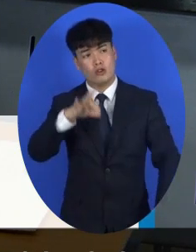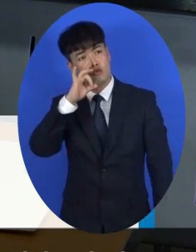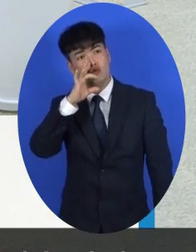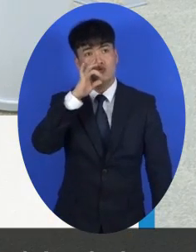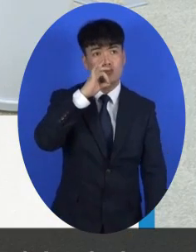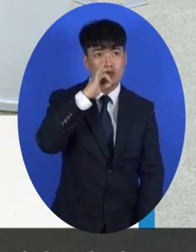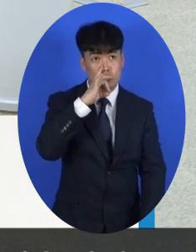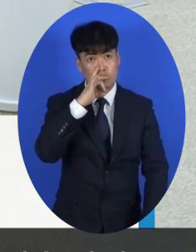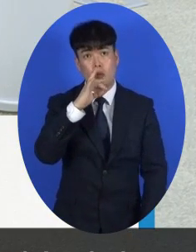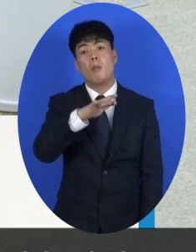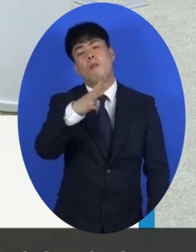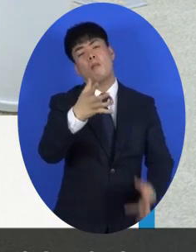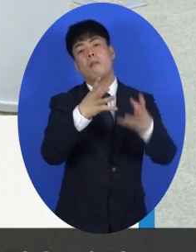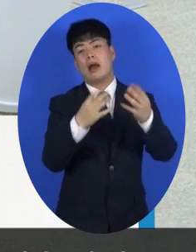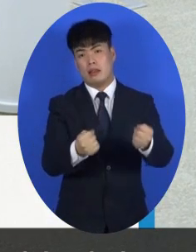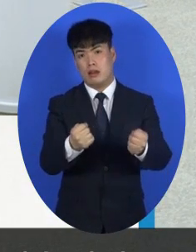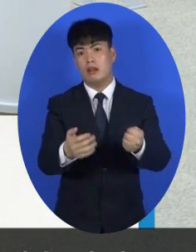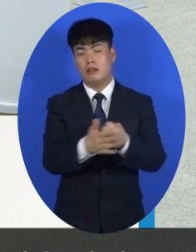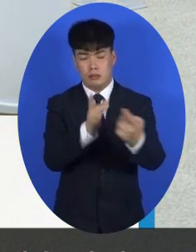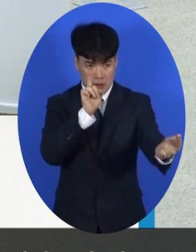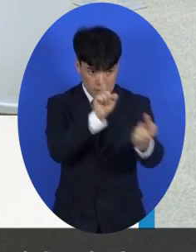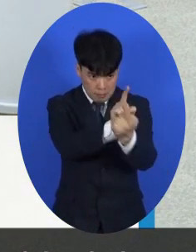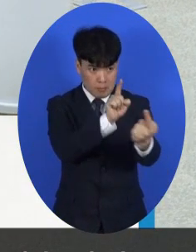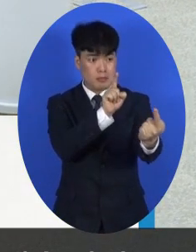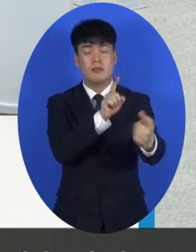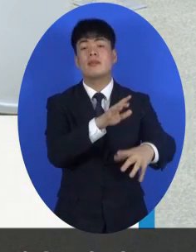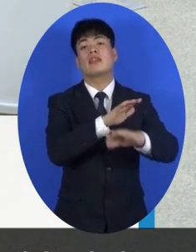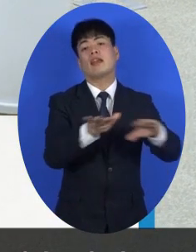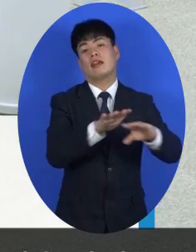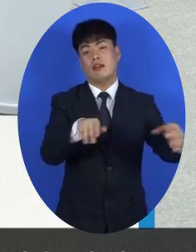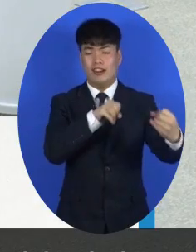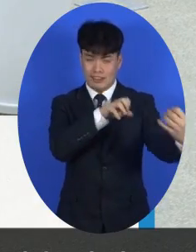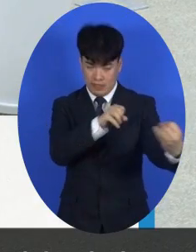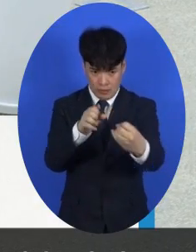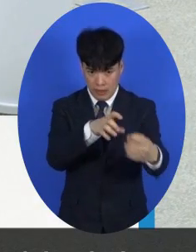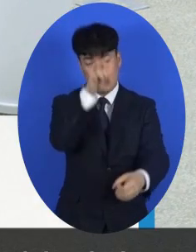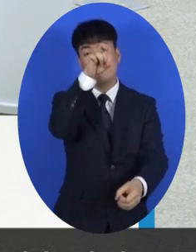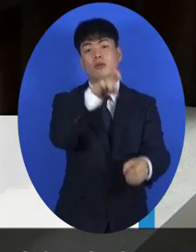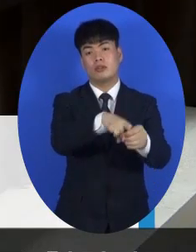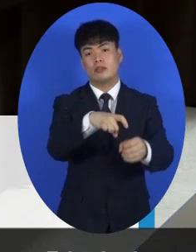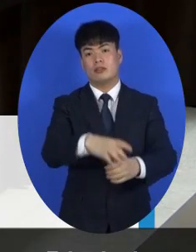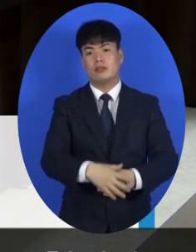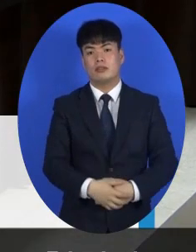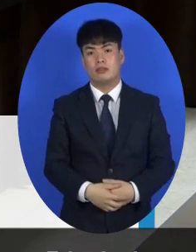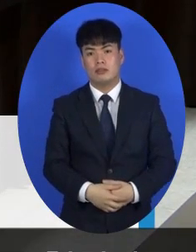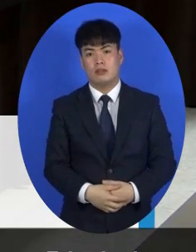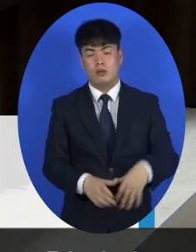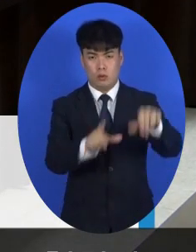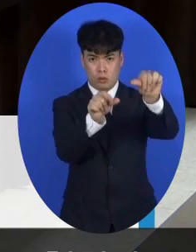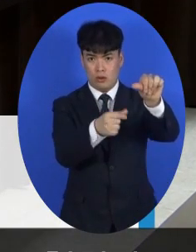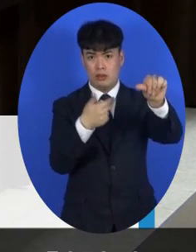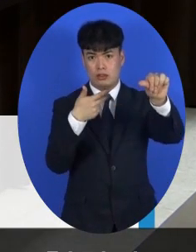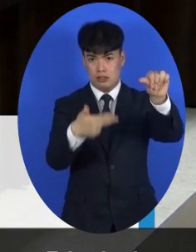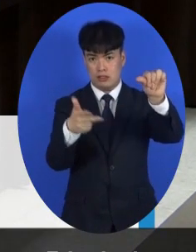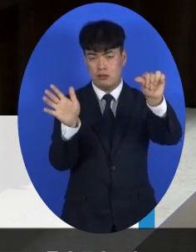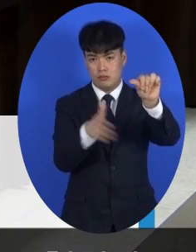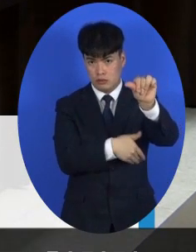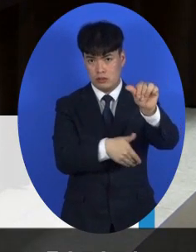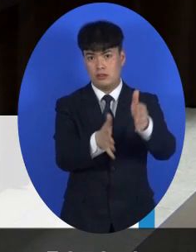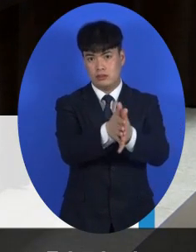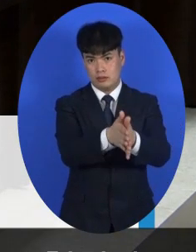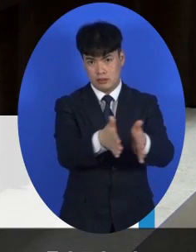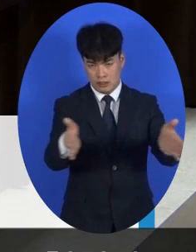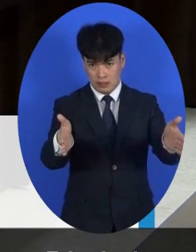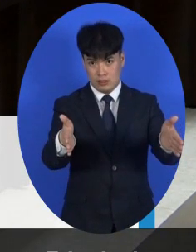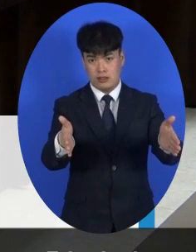시민의 궁금증을 해소하며 시 전반에 관한 주요 정책을 공유하기 위해 마련됐습니다. 지난 7일부터 시작된 읍면동